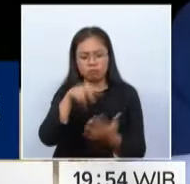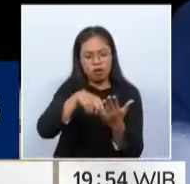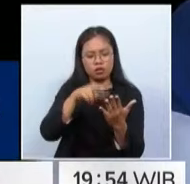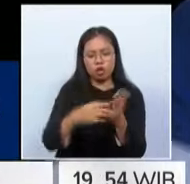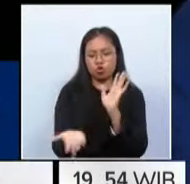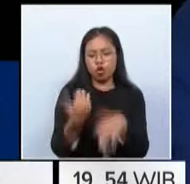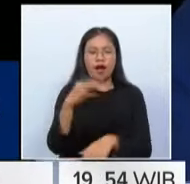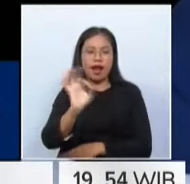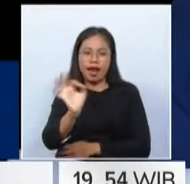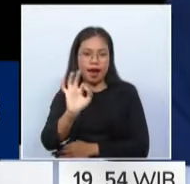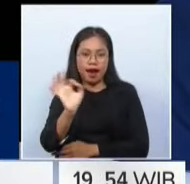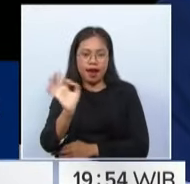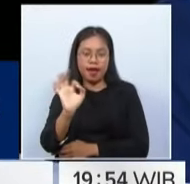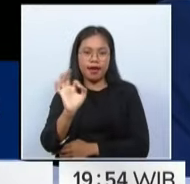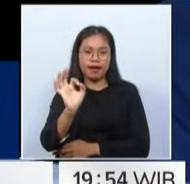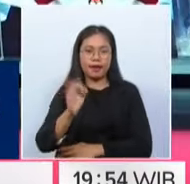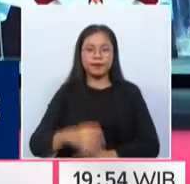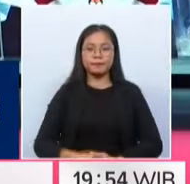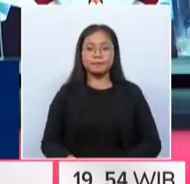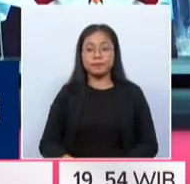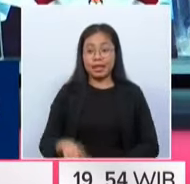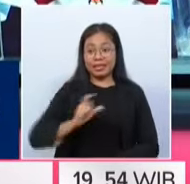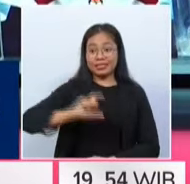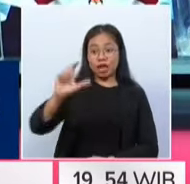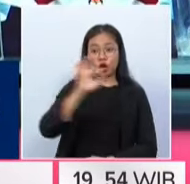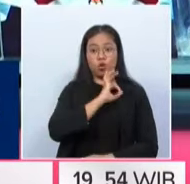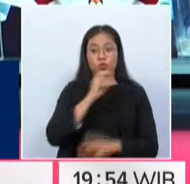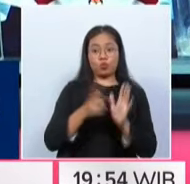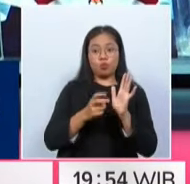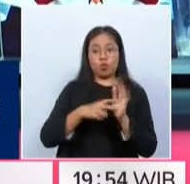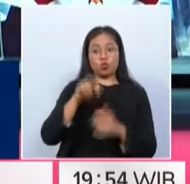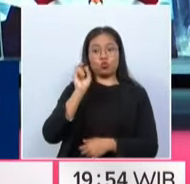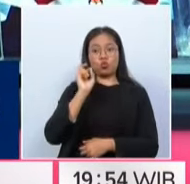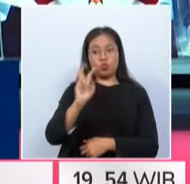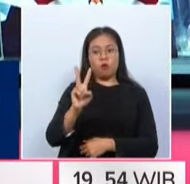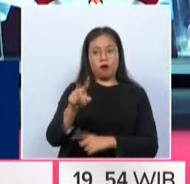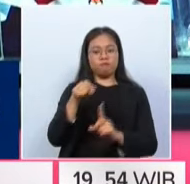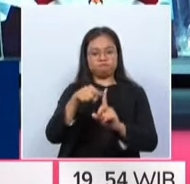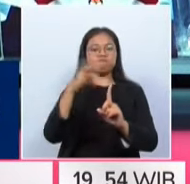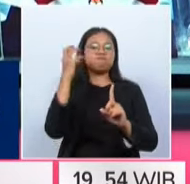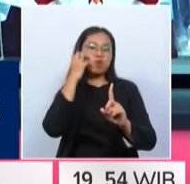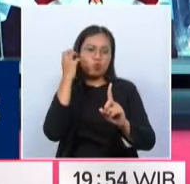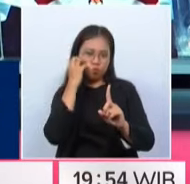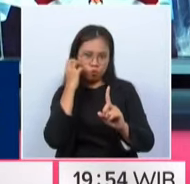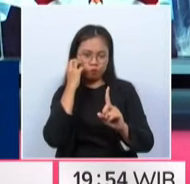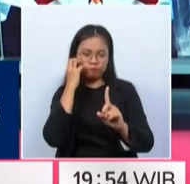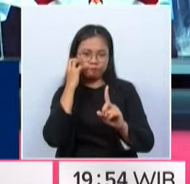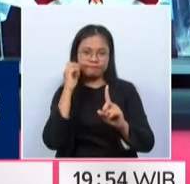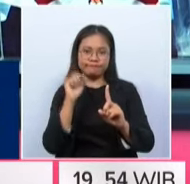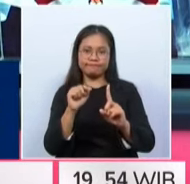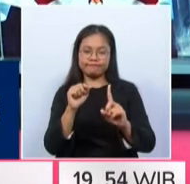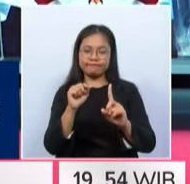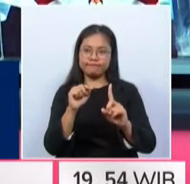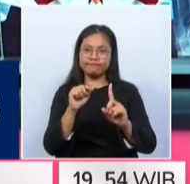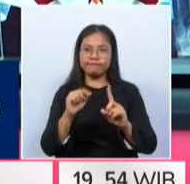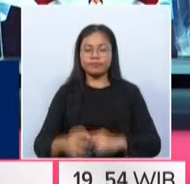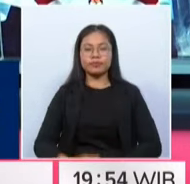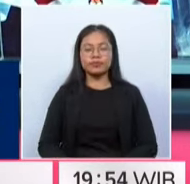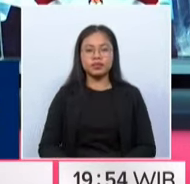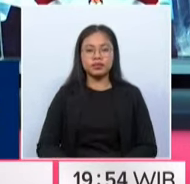ulang pertanyaan untuk calon Presiden nomor urut du Bapak sebagai